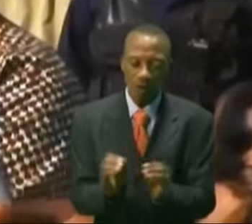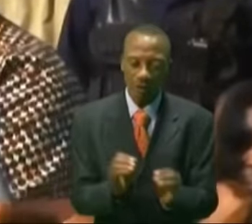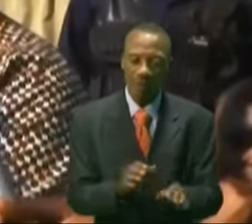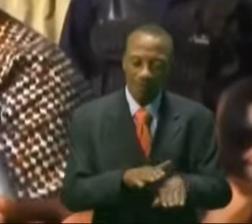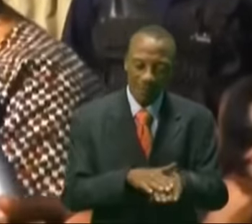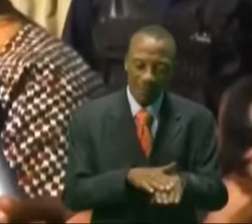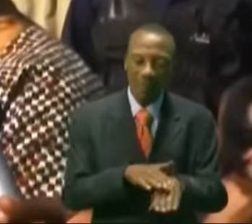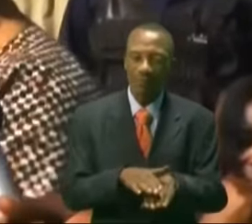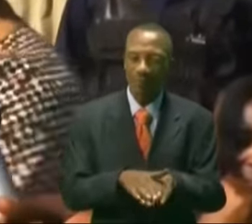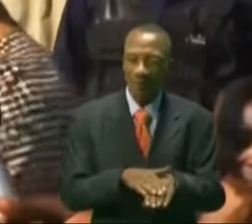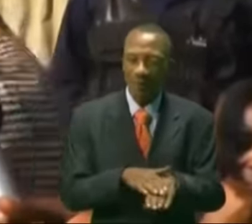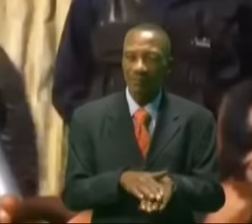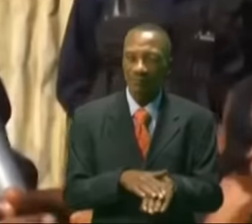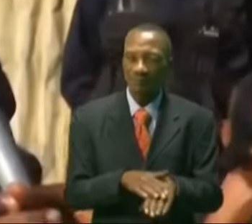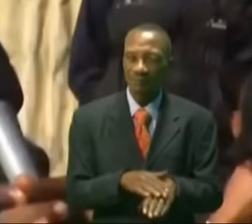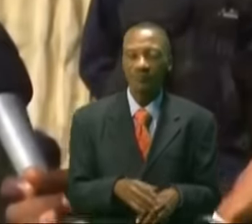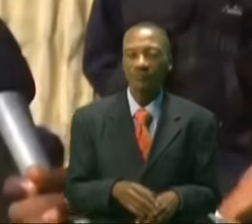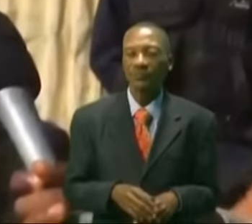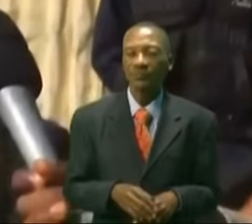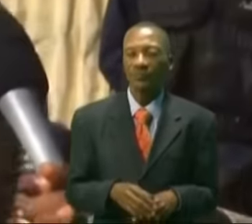Tokopé sa epai ya papa gouverneur.